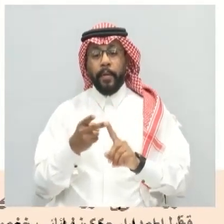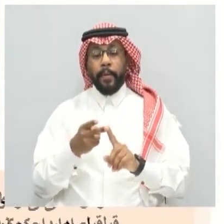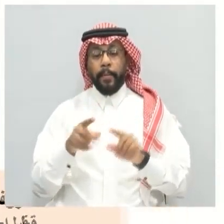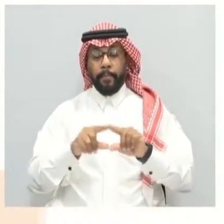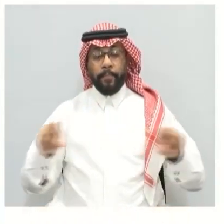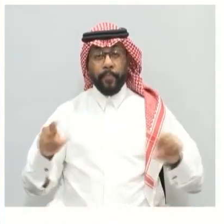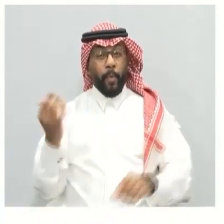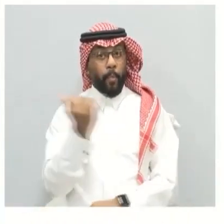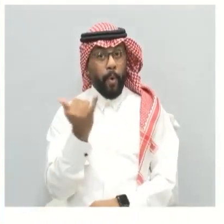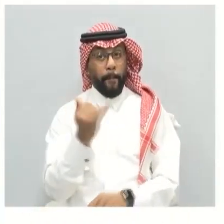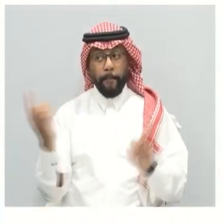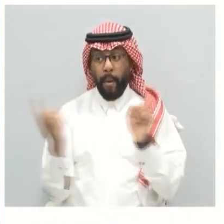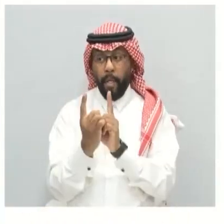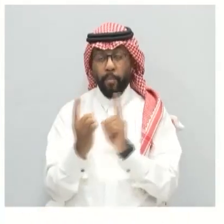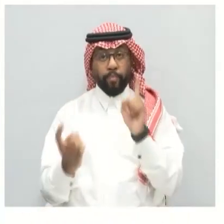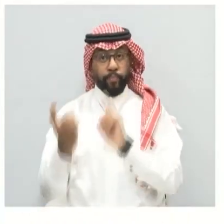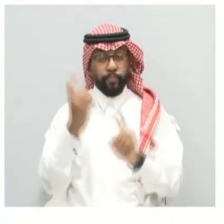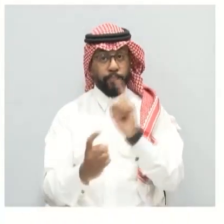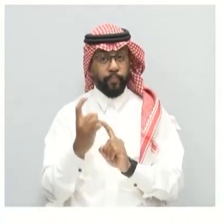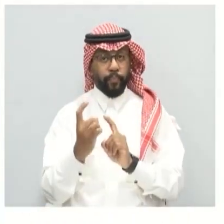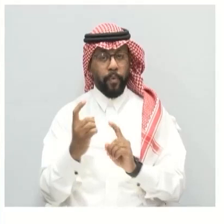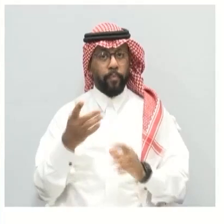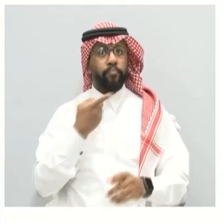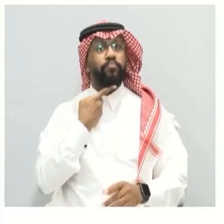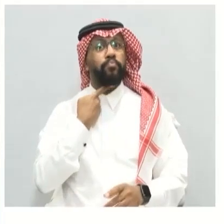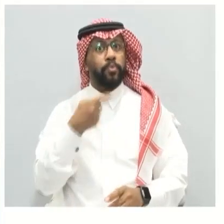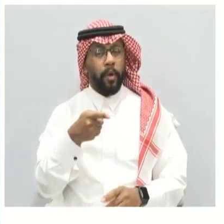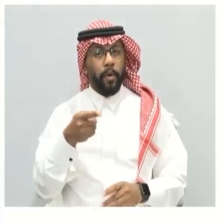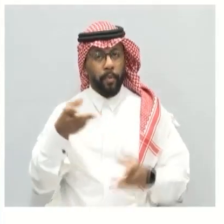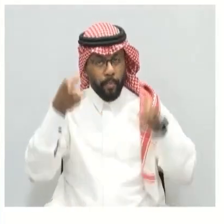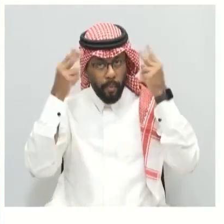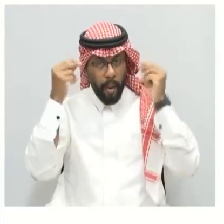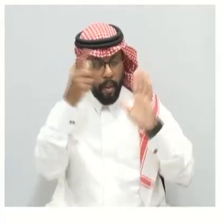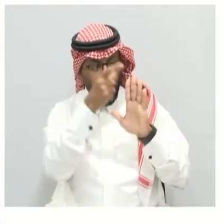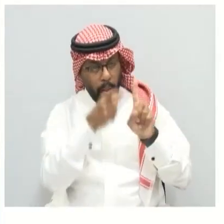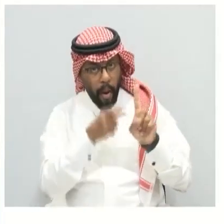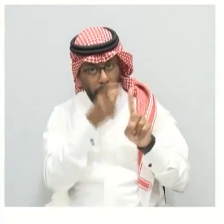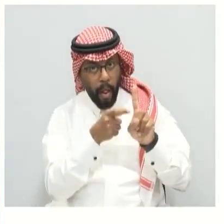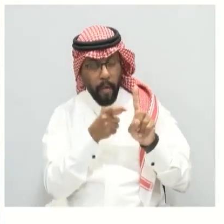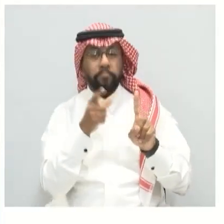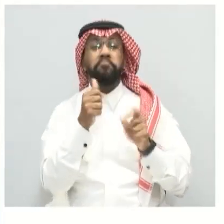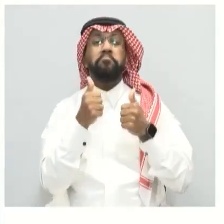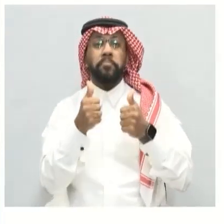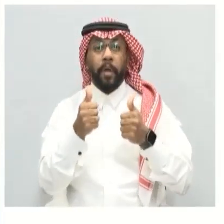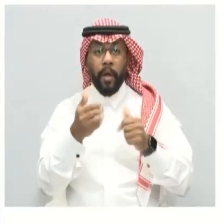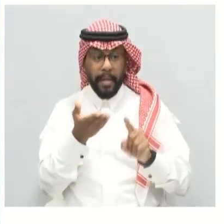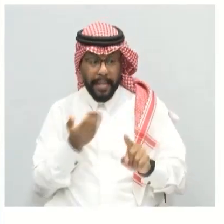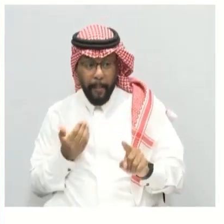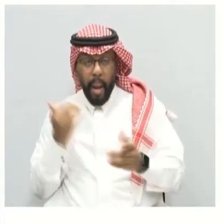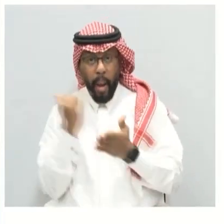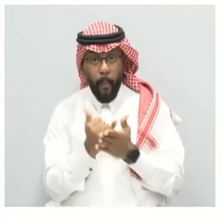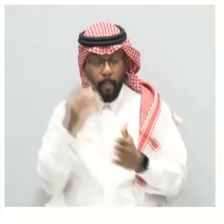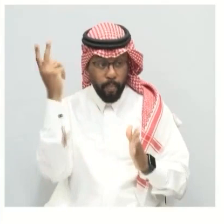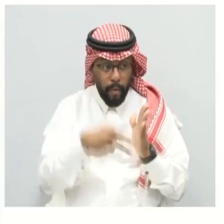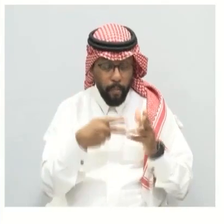في المقابله الشخصيه لجهه التوظيف التعرف على مقومات الشخص المتقدم للوظيفه المتاحه قبل اصدار حكم